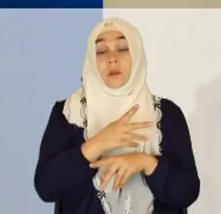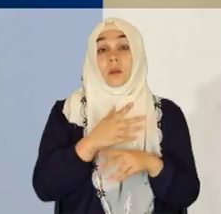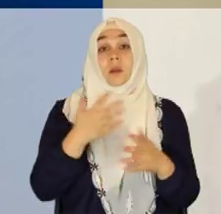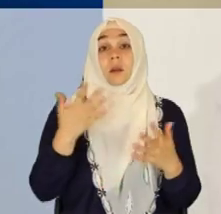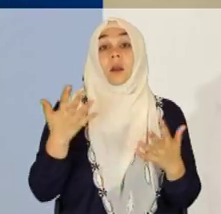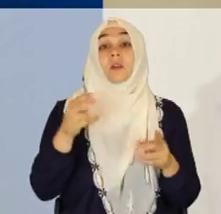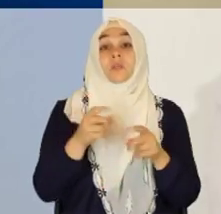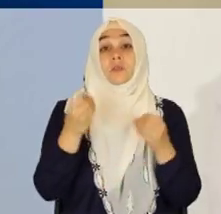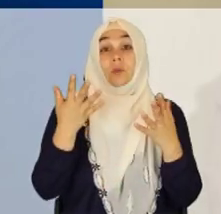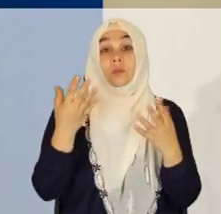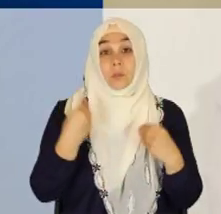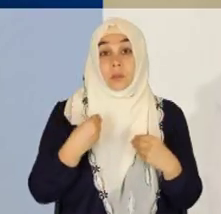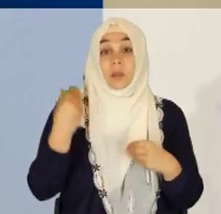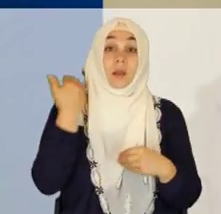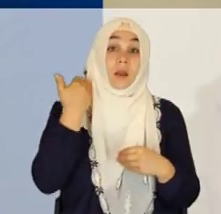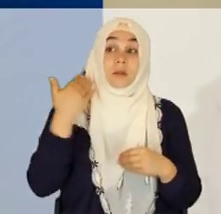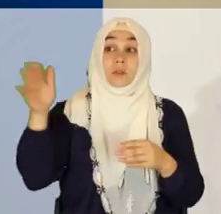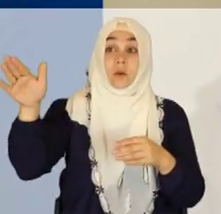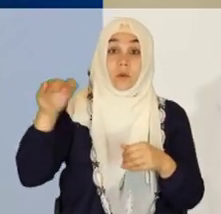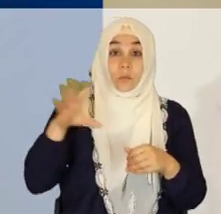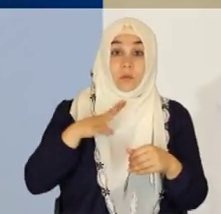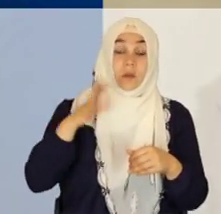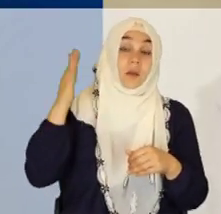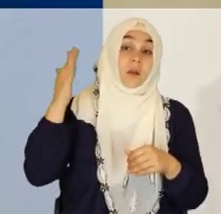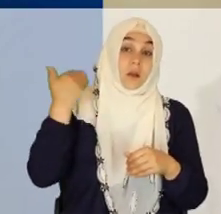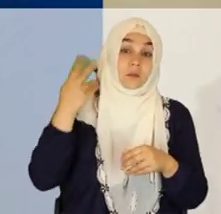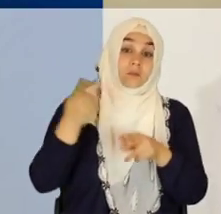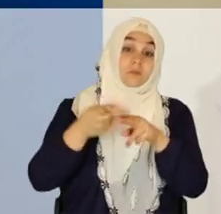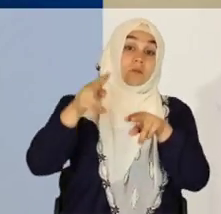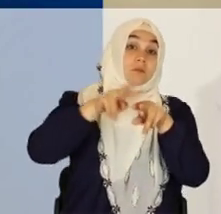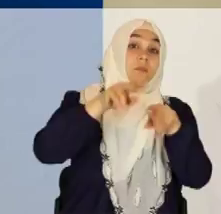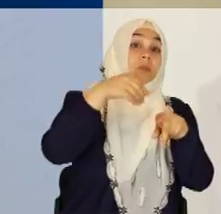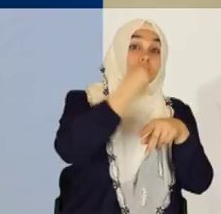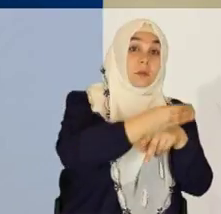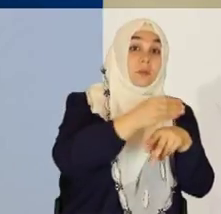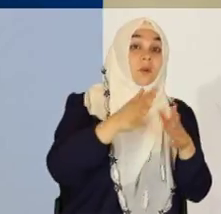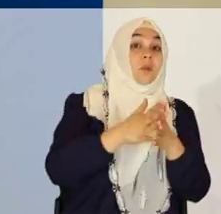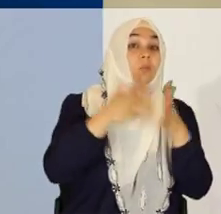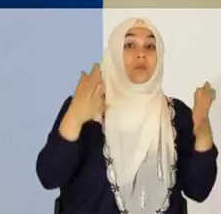Qancha miqdorda qarz bergan bo'lsa, shuni olish kerak. Undan ziyodasi riba